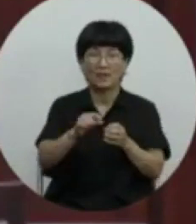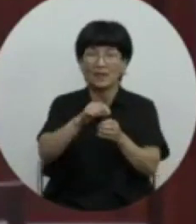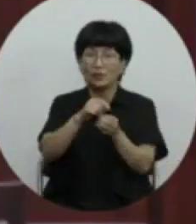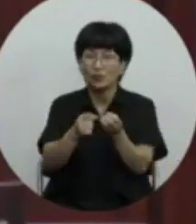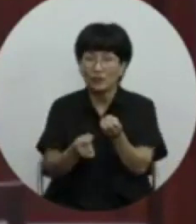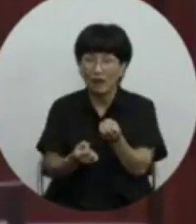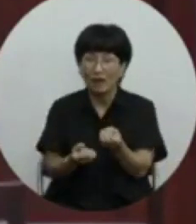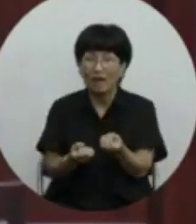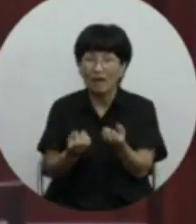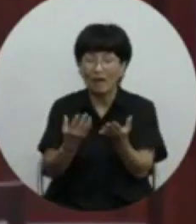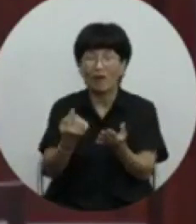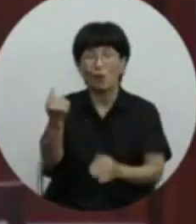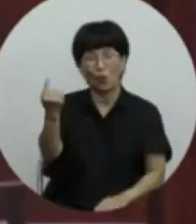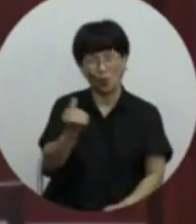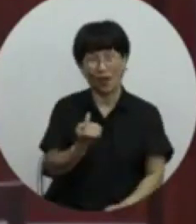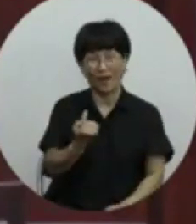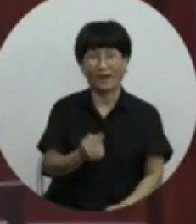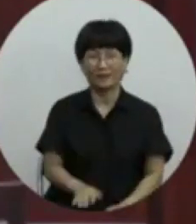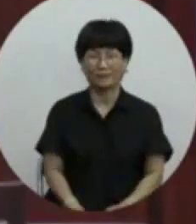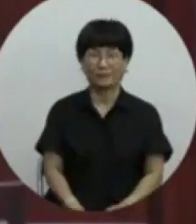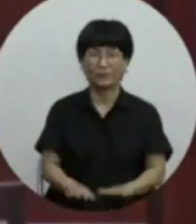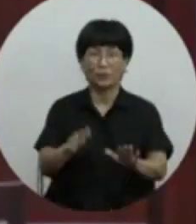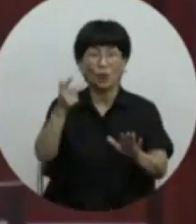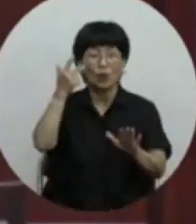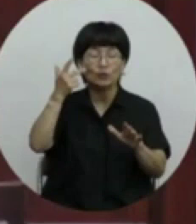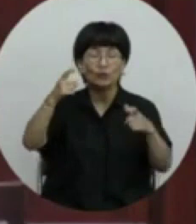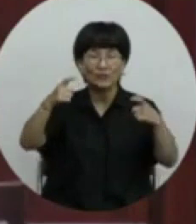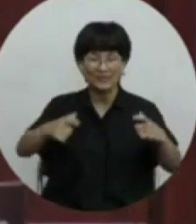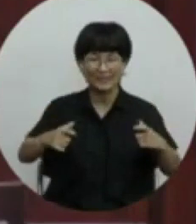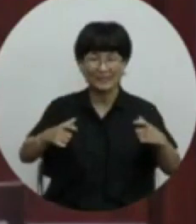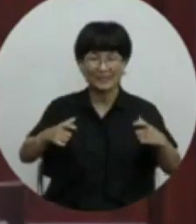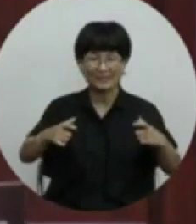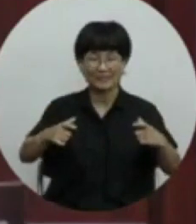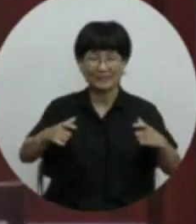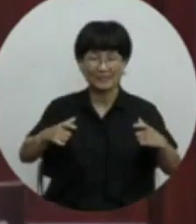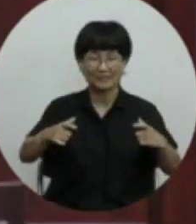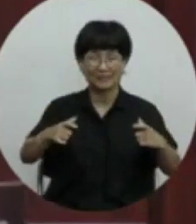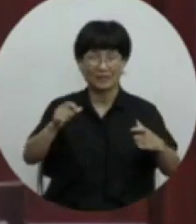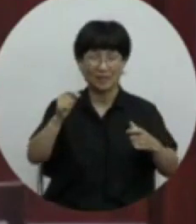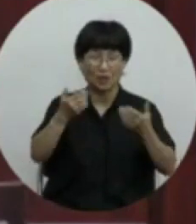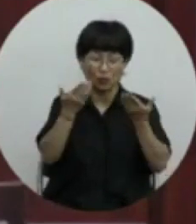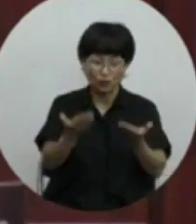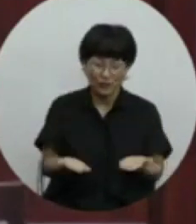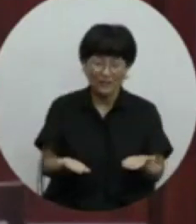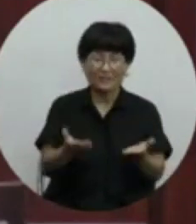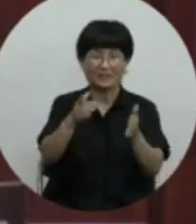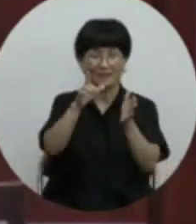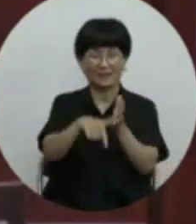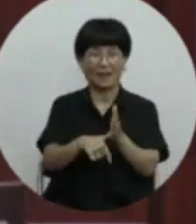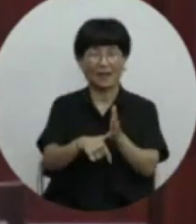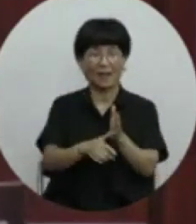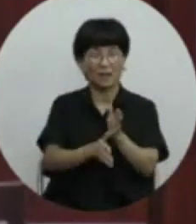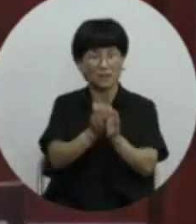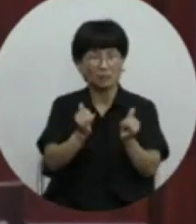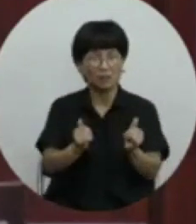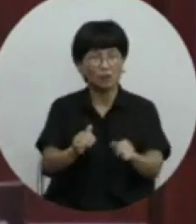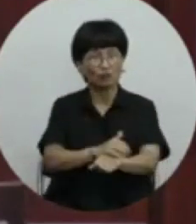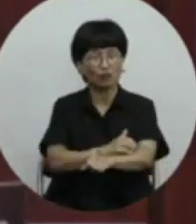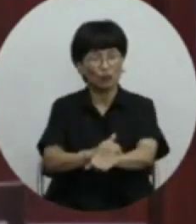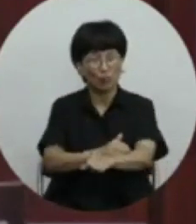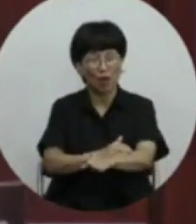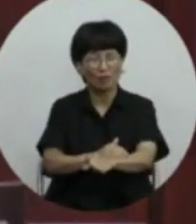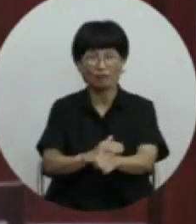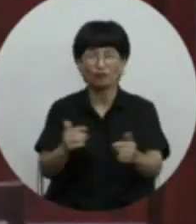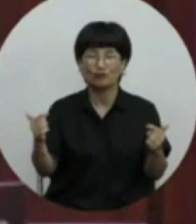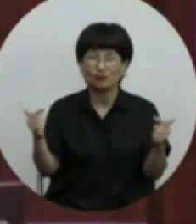명절인 추석이 기다리고 있습니다. 우리 여주시에서는 연휴 기간 동안 시민들의 불편사항이 해소될